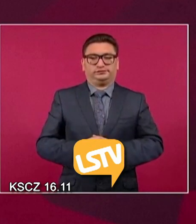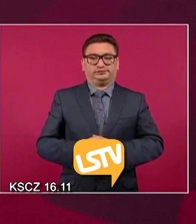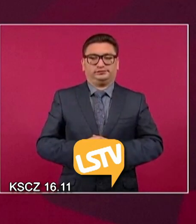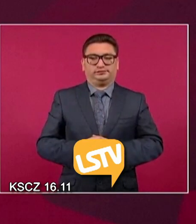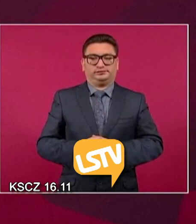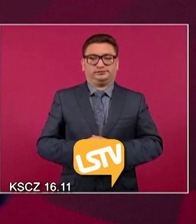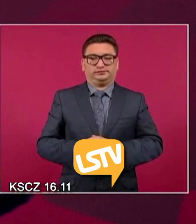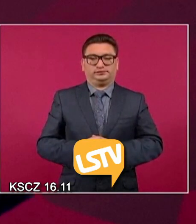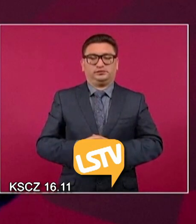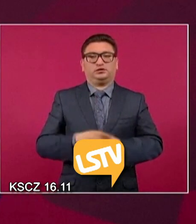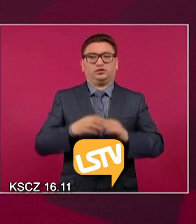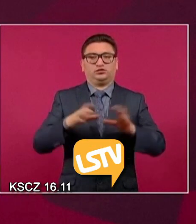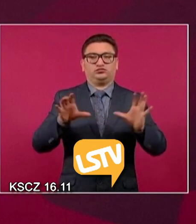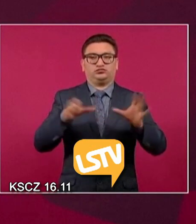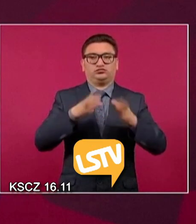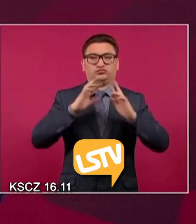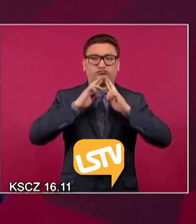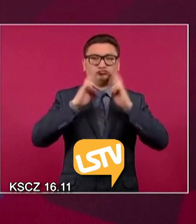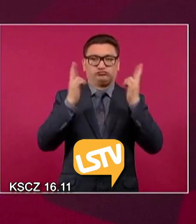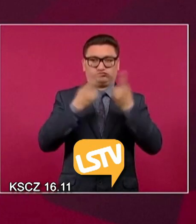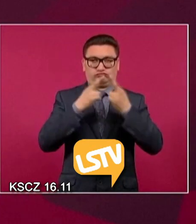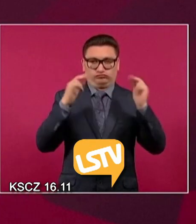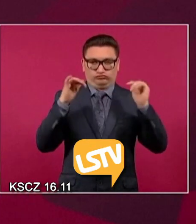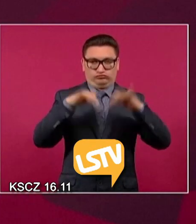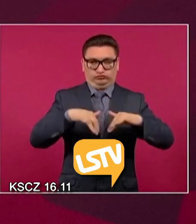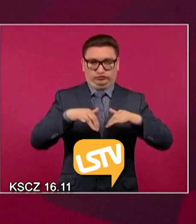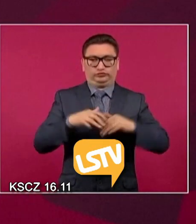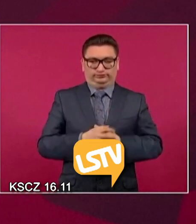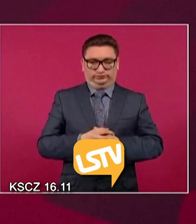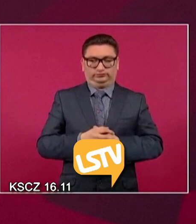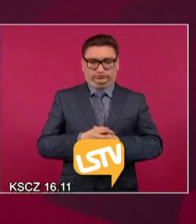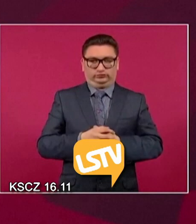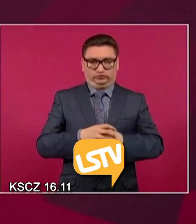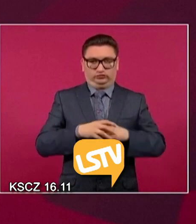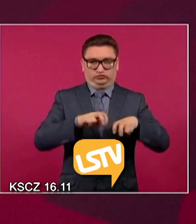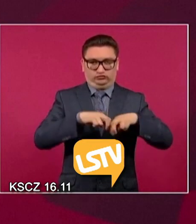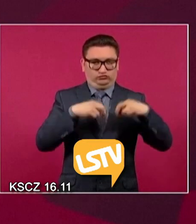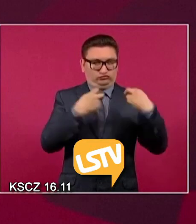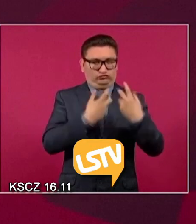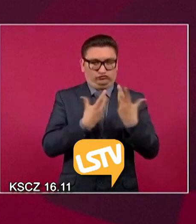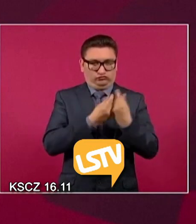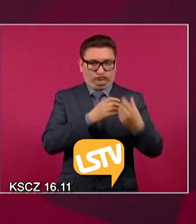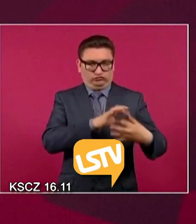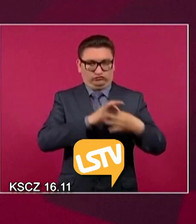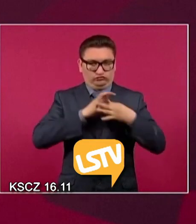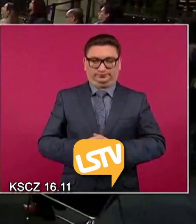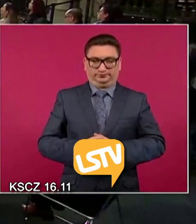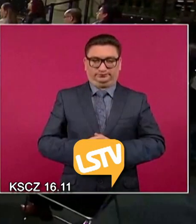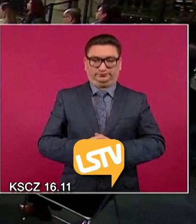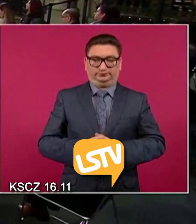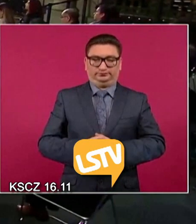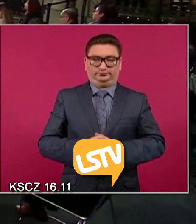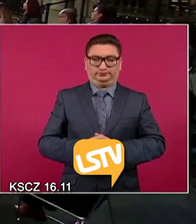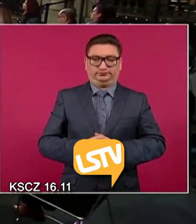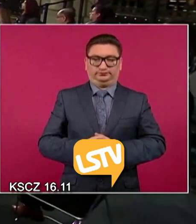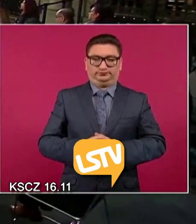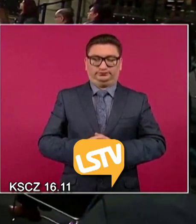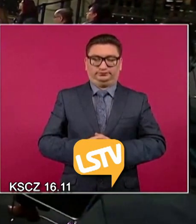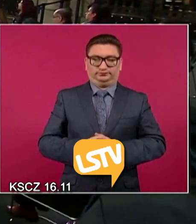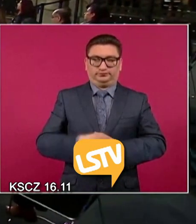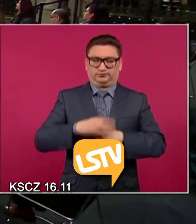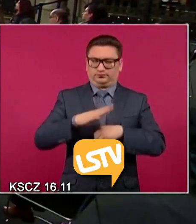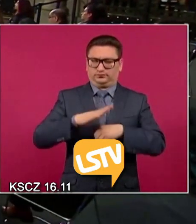Obrador và các thành viên trong nội các an ninh của ông dự định gặp gỡ với các viên chức Hoa Kỳ trong tuần này về fentanyl và buôn bán vũ